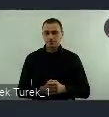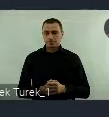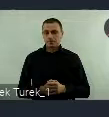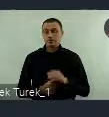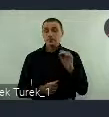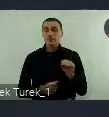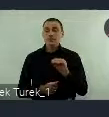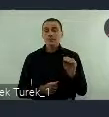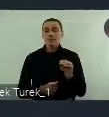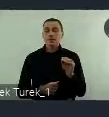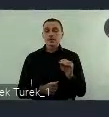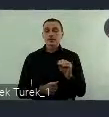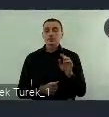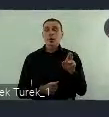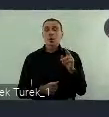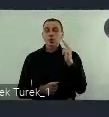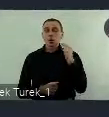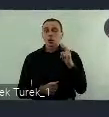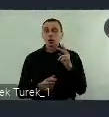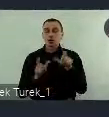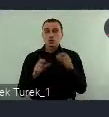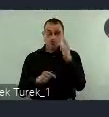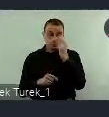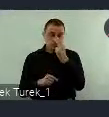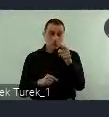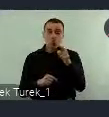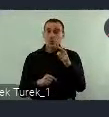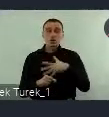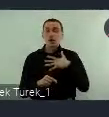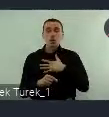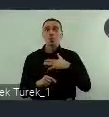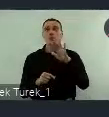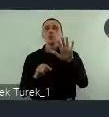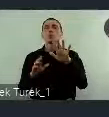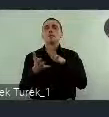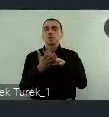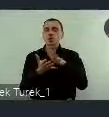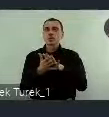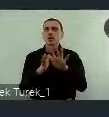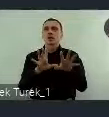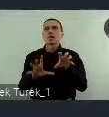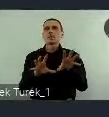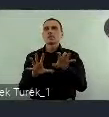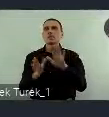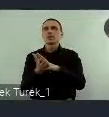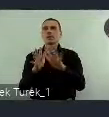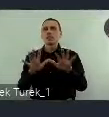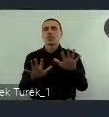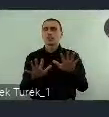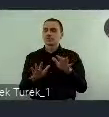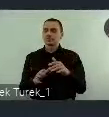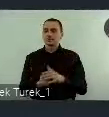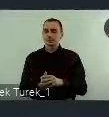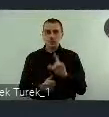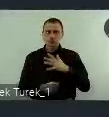osobami niewidomymi osoby niewidome nie lubią ich dotykać psy from albo są brudne po prostu odczuciu ludzie są brudne tyflomapy Też mnie to w ogóle